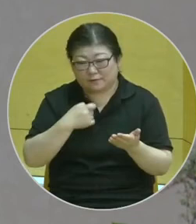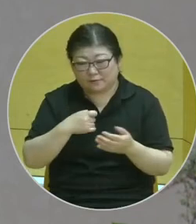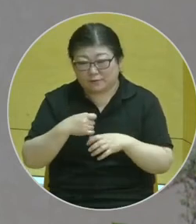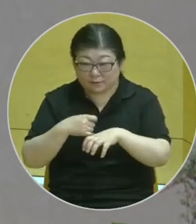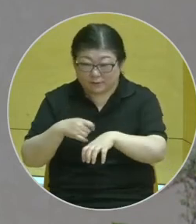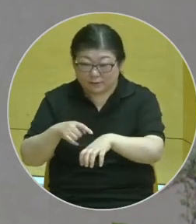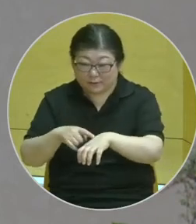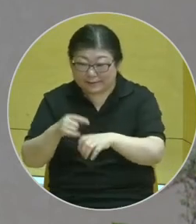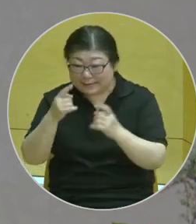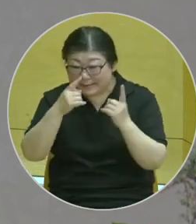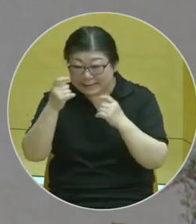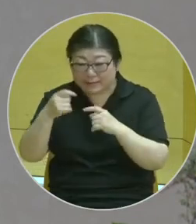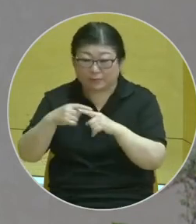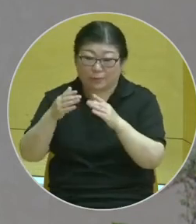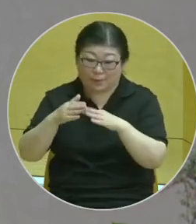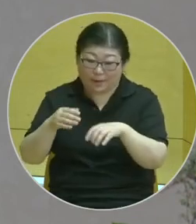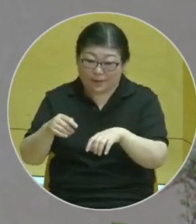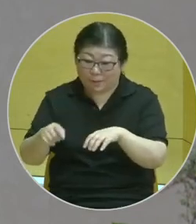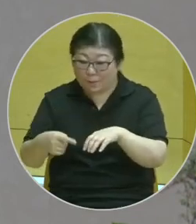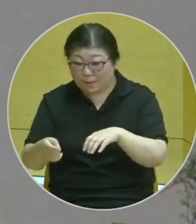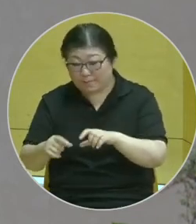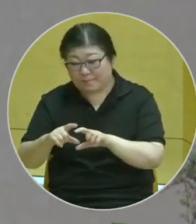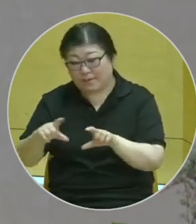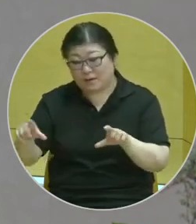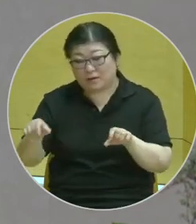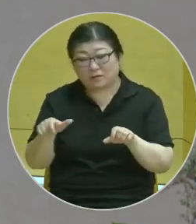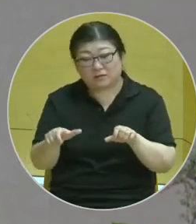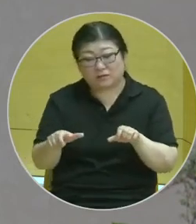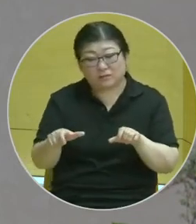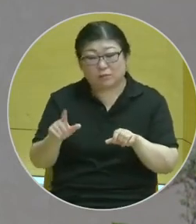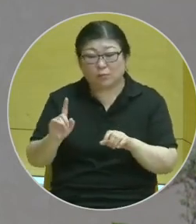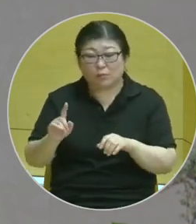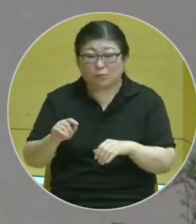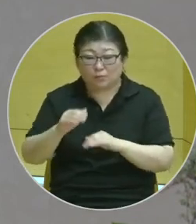그래요 내가 주를 예배 아나이다